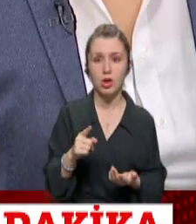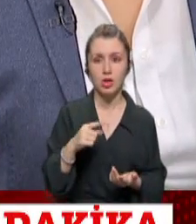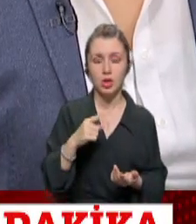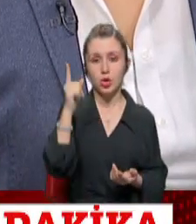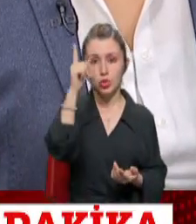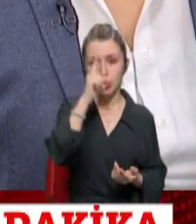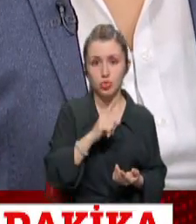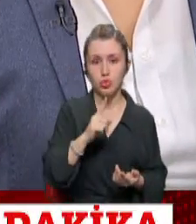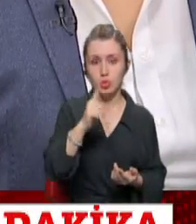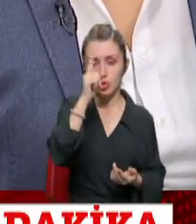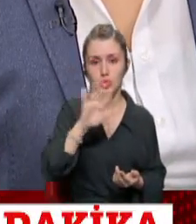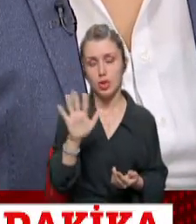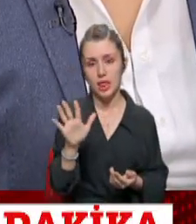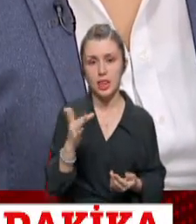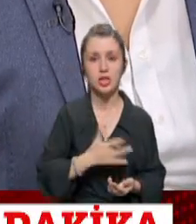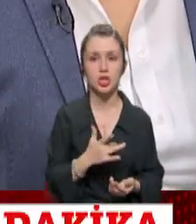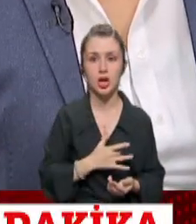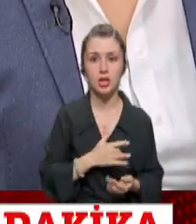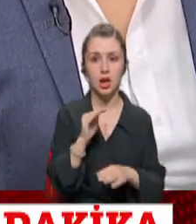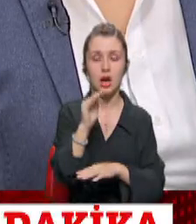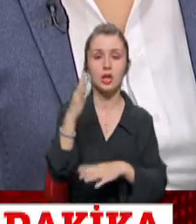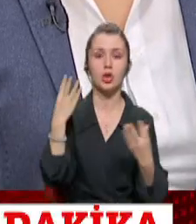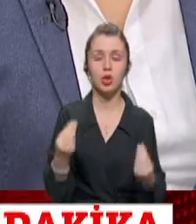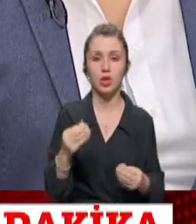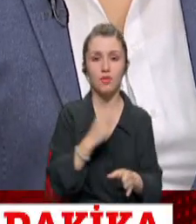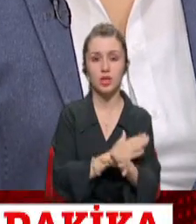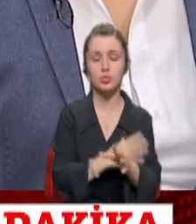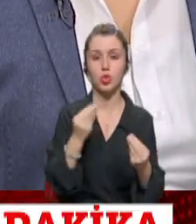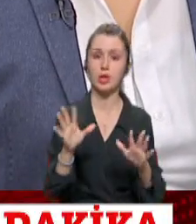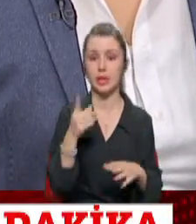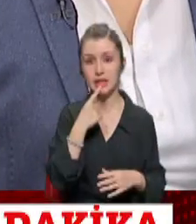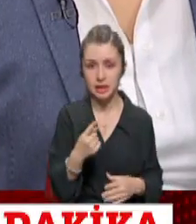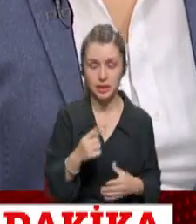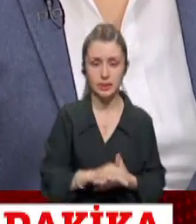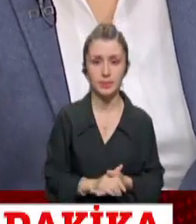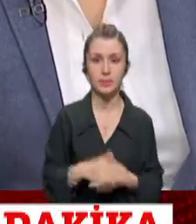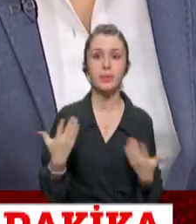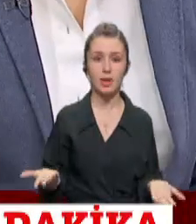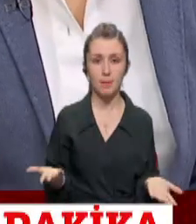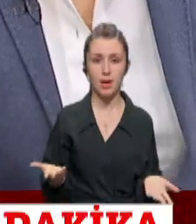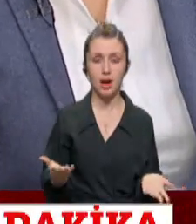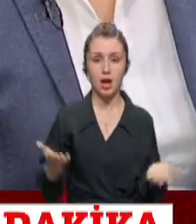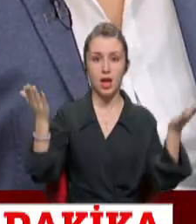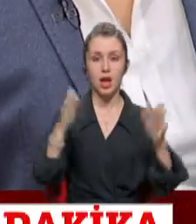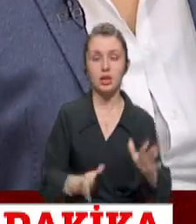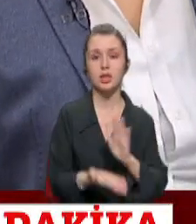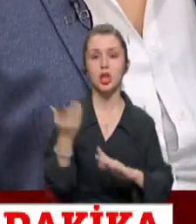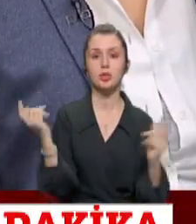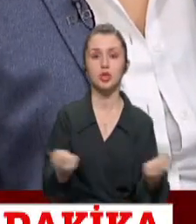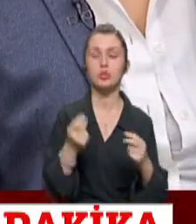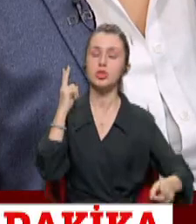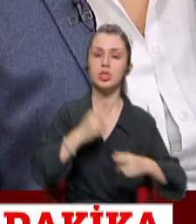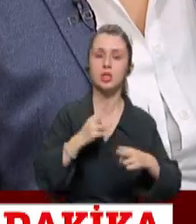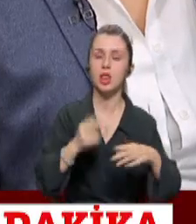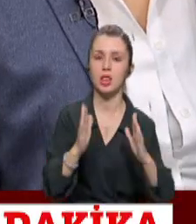100-150 arası canlı hayatta olan vatandaşımız olabilir dedi. Hı. ama enkaz kaldırma çalışmaları hızlı